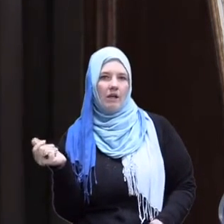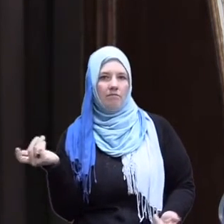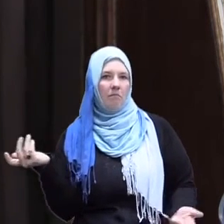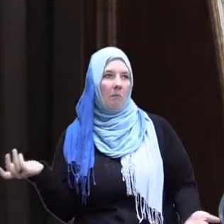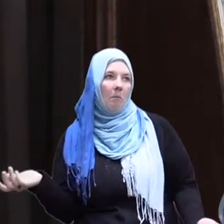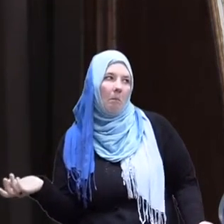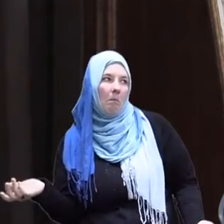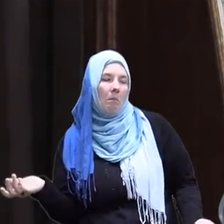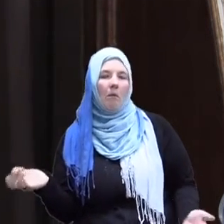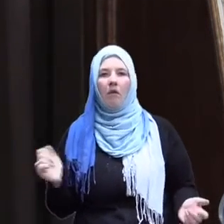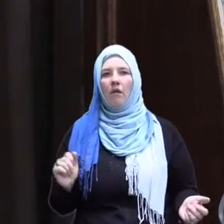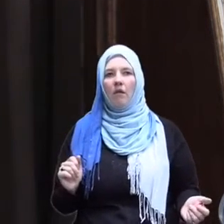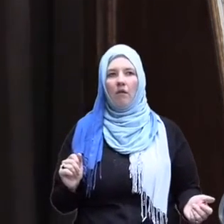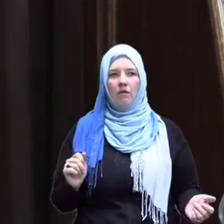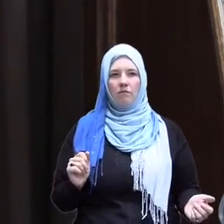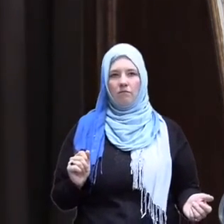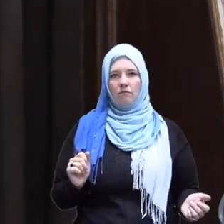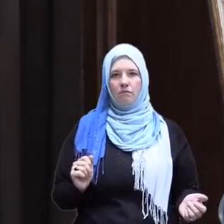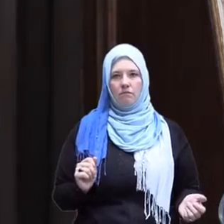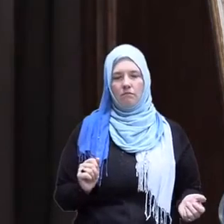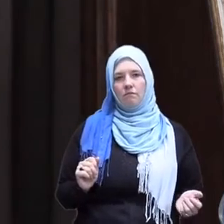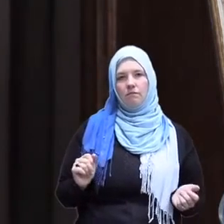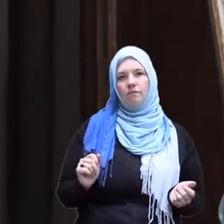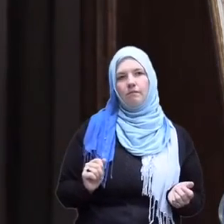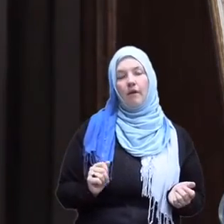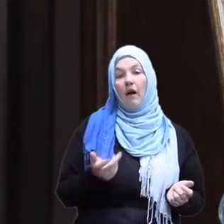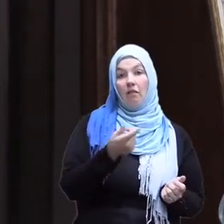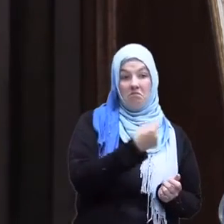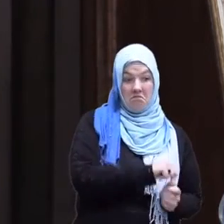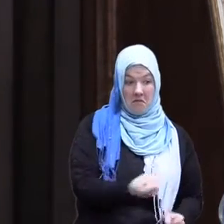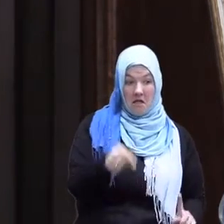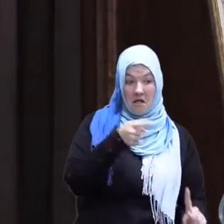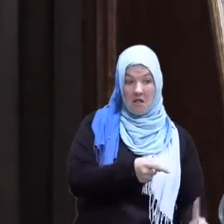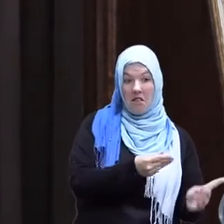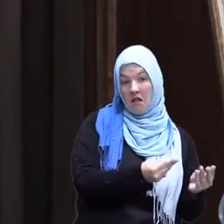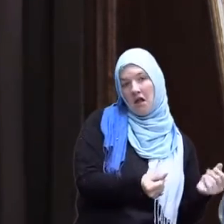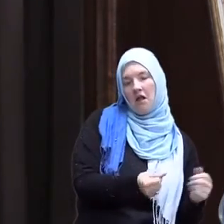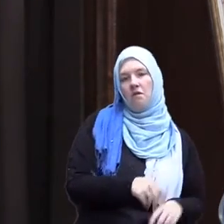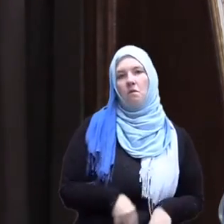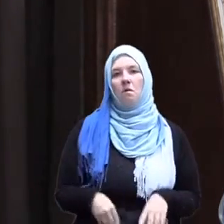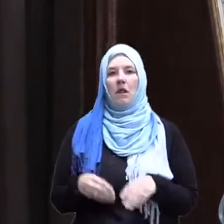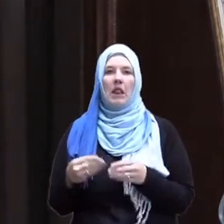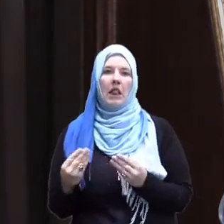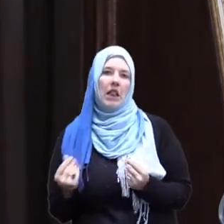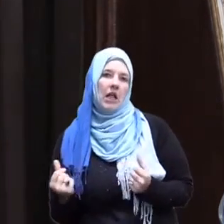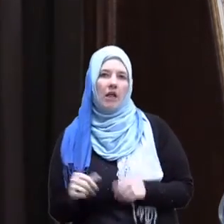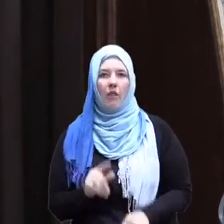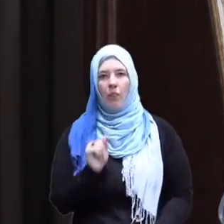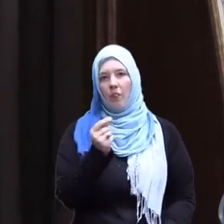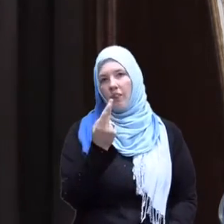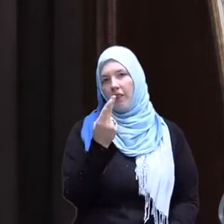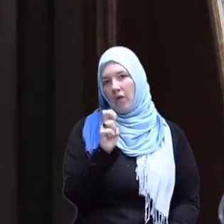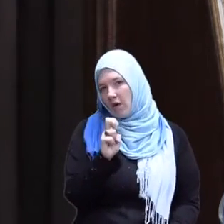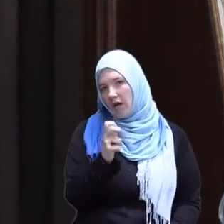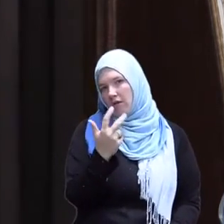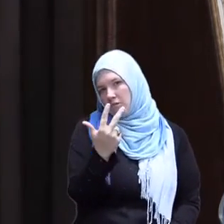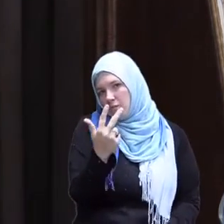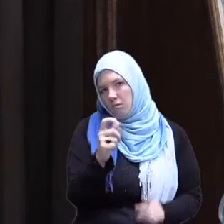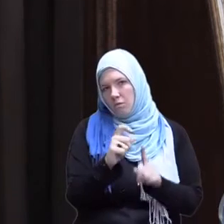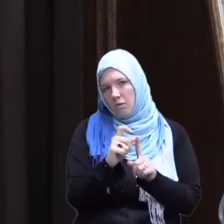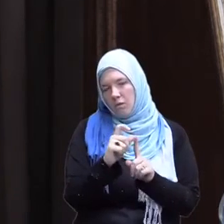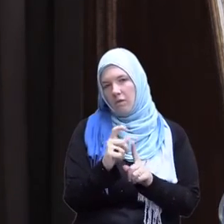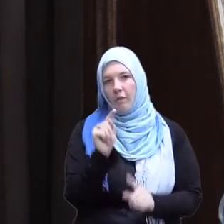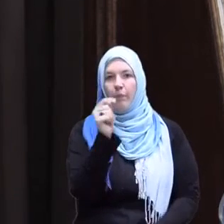الانسحاب من أراض or من الأراضي. Just three letter word is the difference,